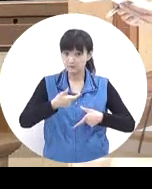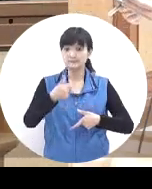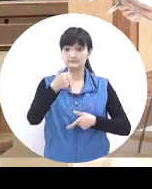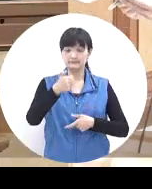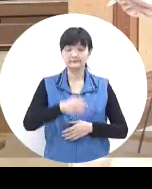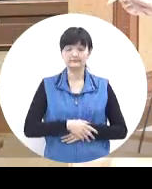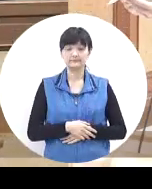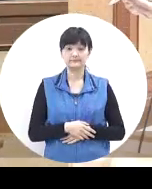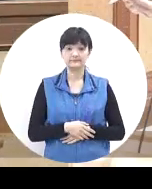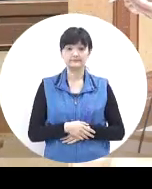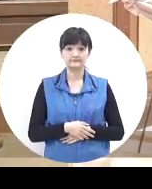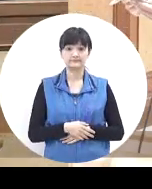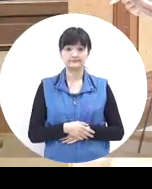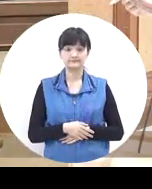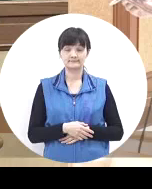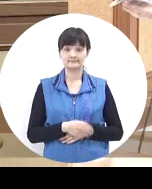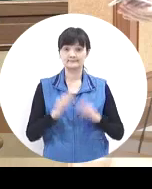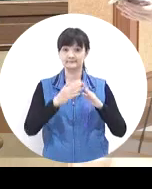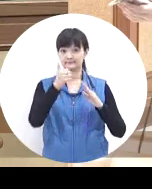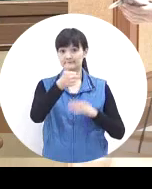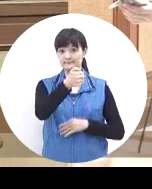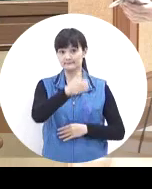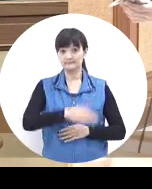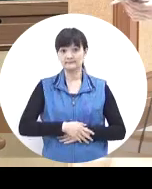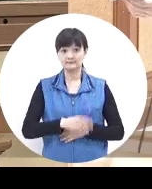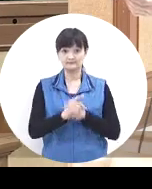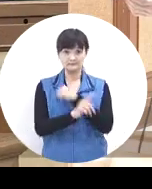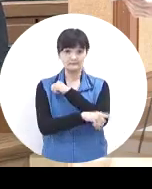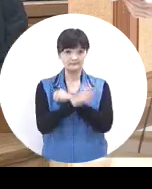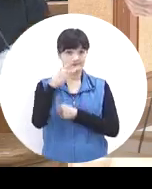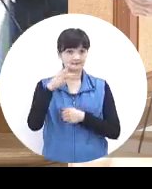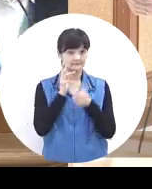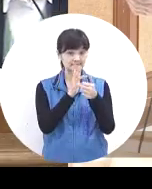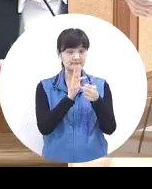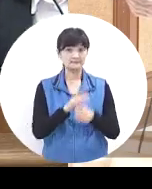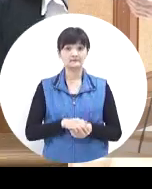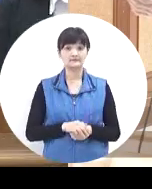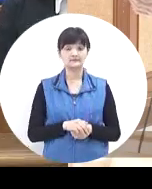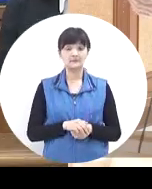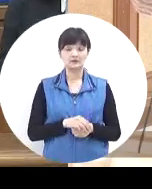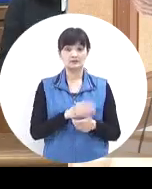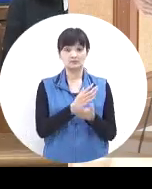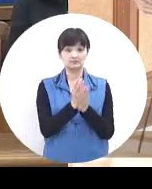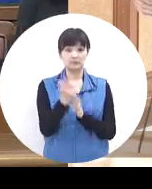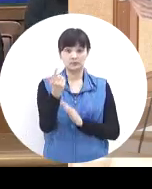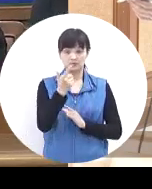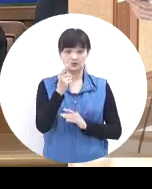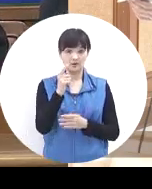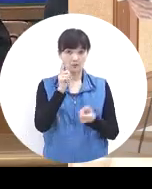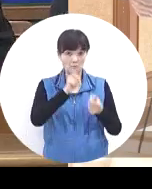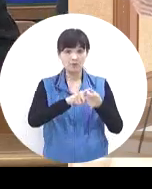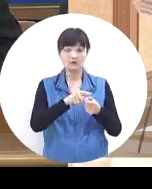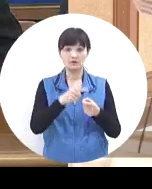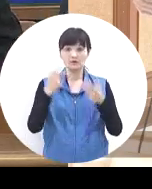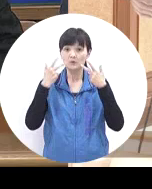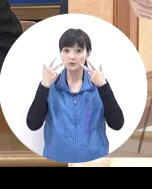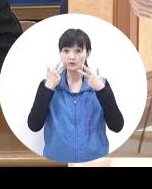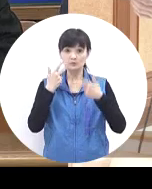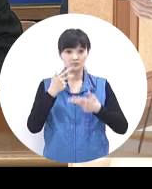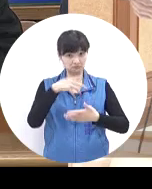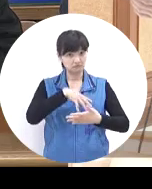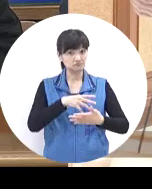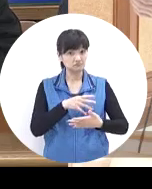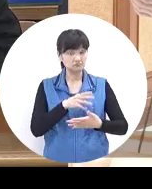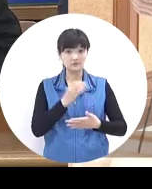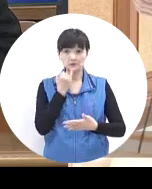补助计划。 好， 谢谢。 谢谢市长。最后我还要请问市长，在6大愿景中关于原住民政策的项目，可不可以请市政